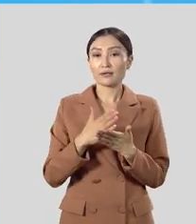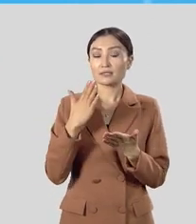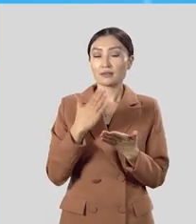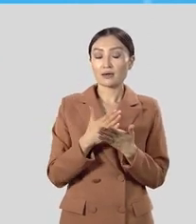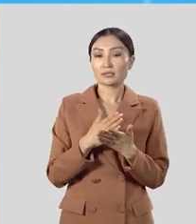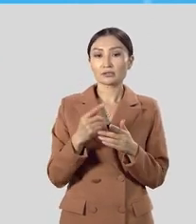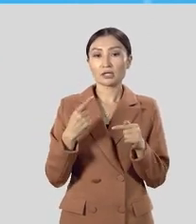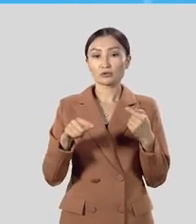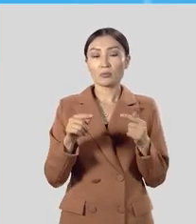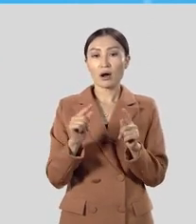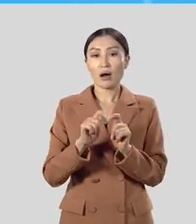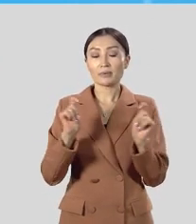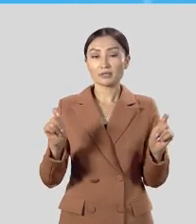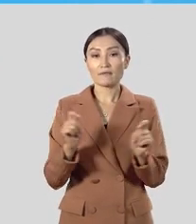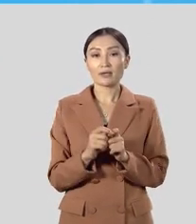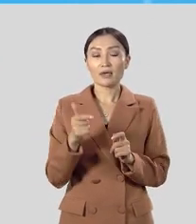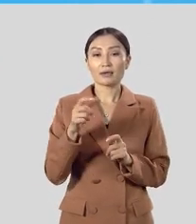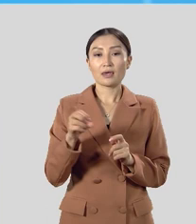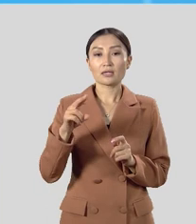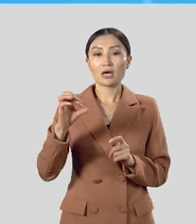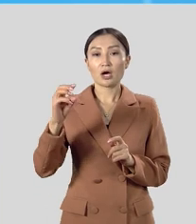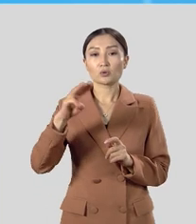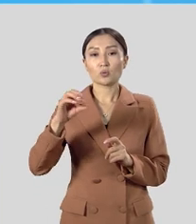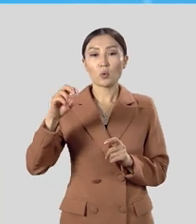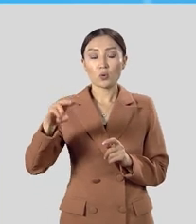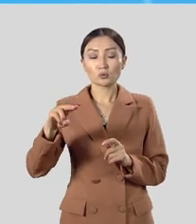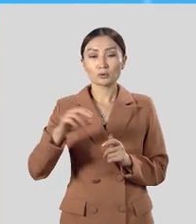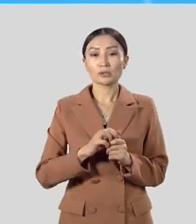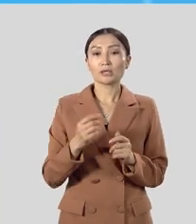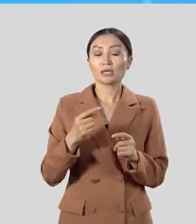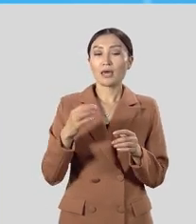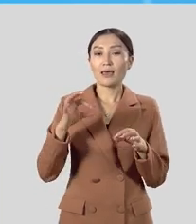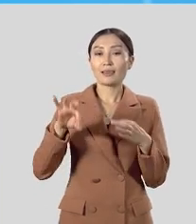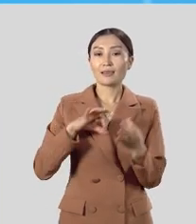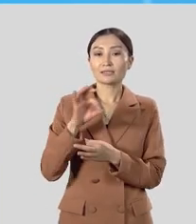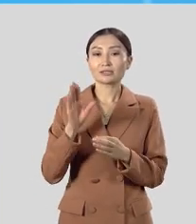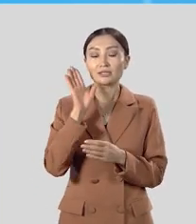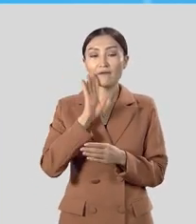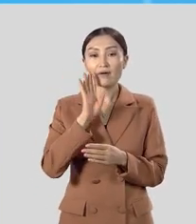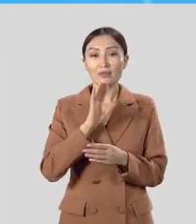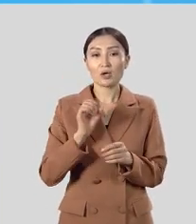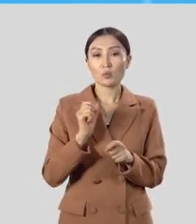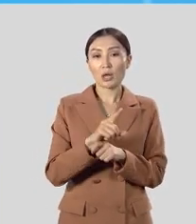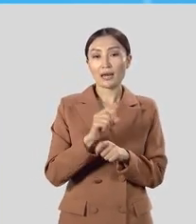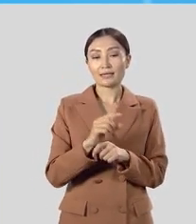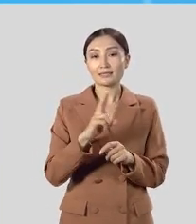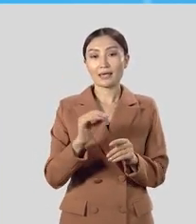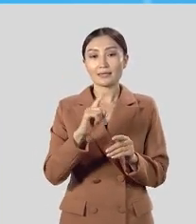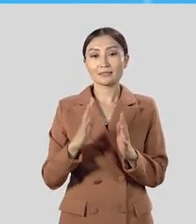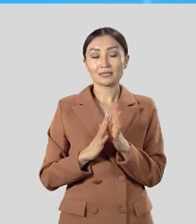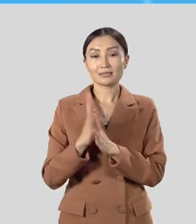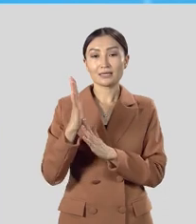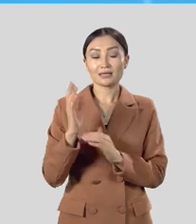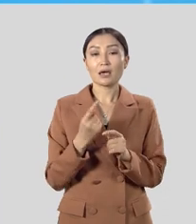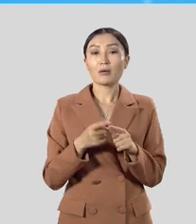наличие особых образований – гидатод, через которые излишки воды удаляются из растения. Именно поэтому на